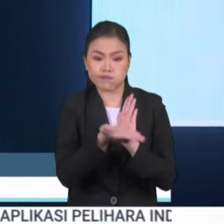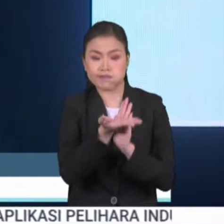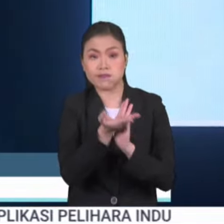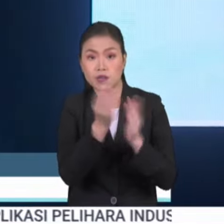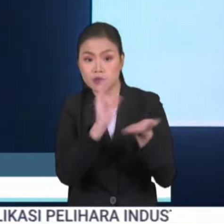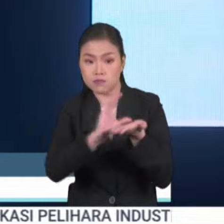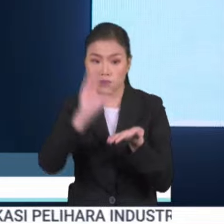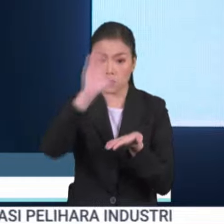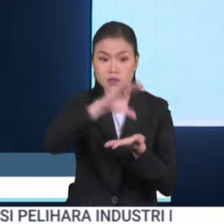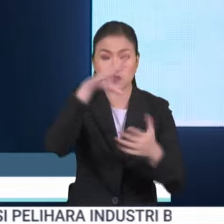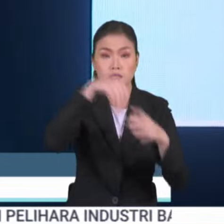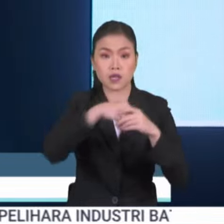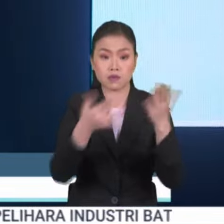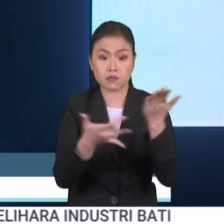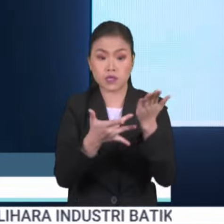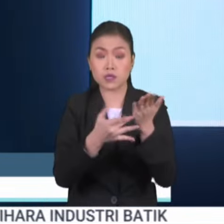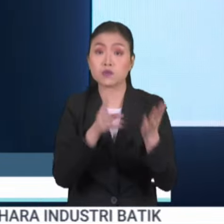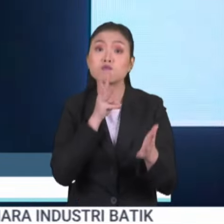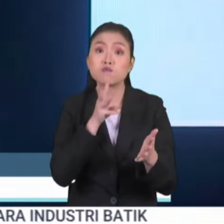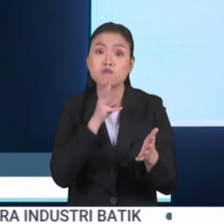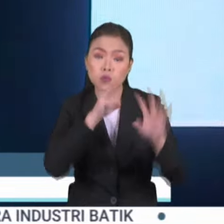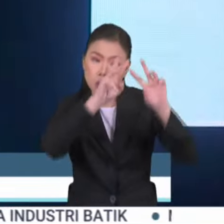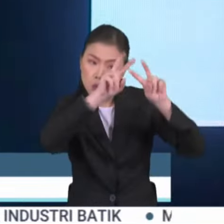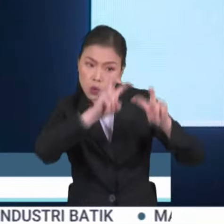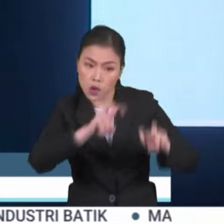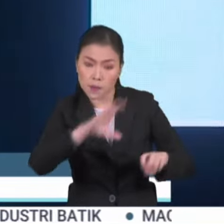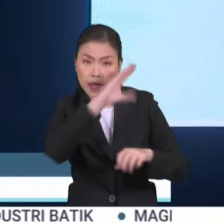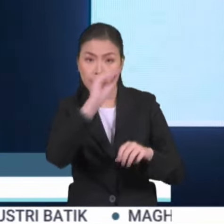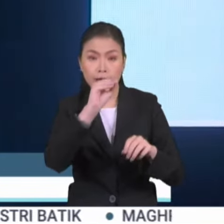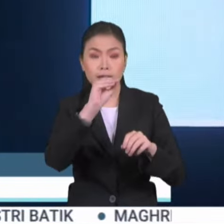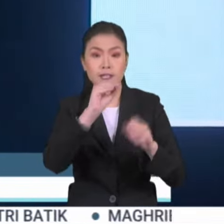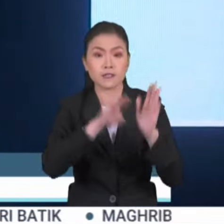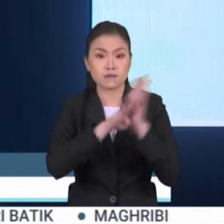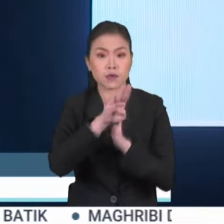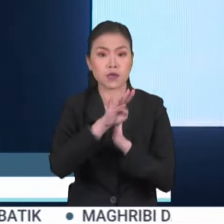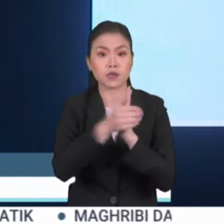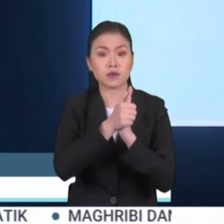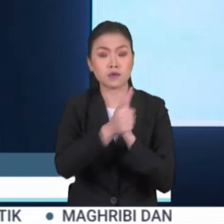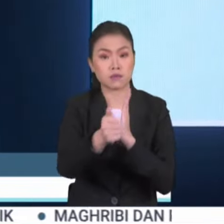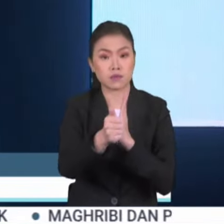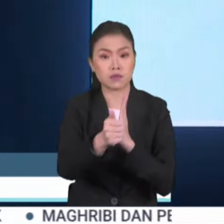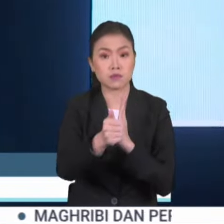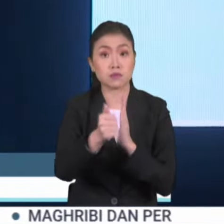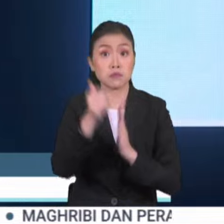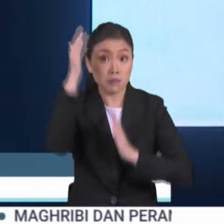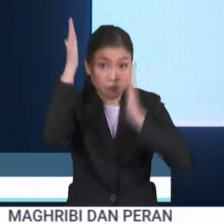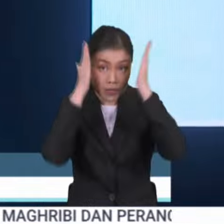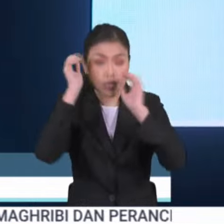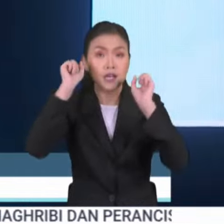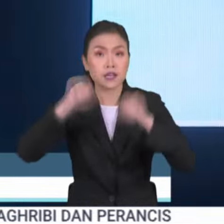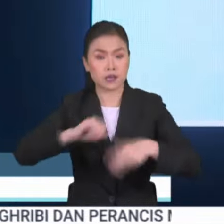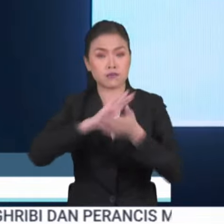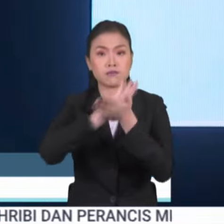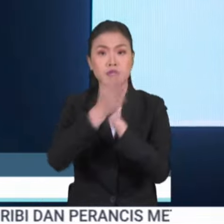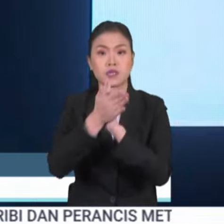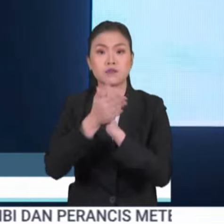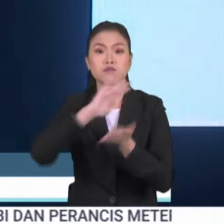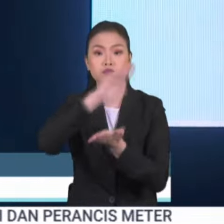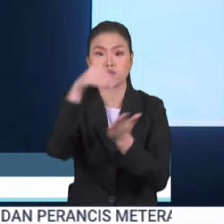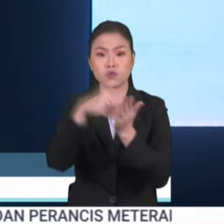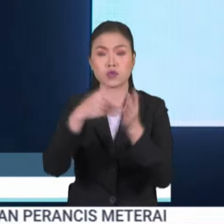dalam teknologi air pendidikan dan pembangunan kemahiran kita boleh menjadikan Malaysia sebagai pusat kecemerlangan